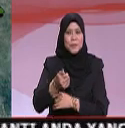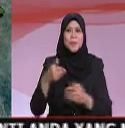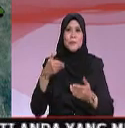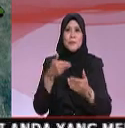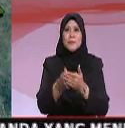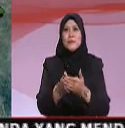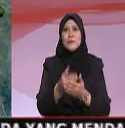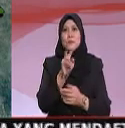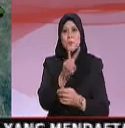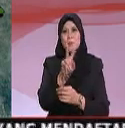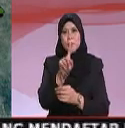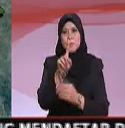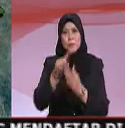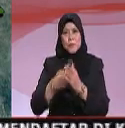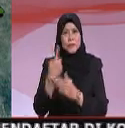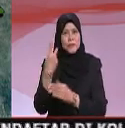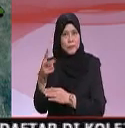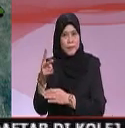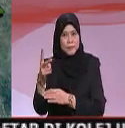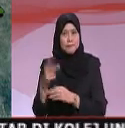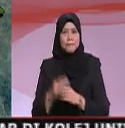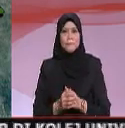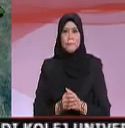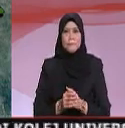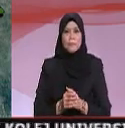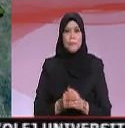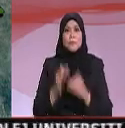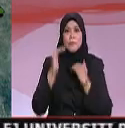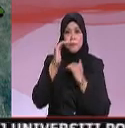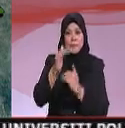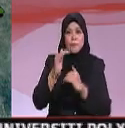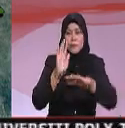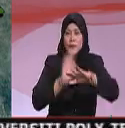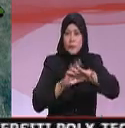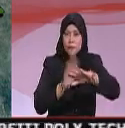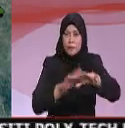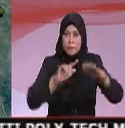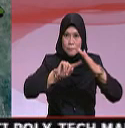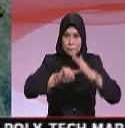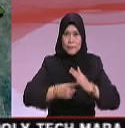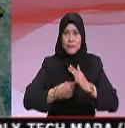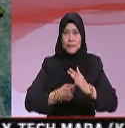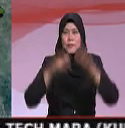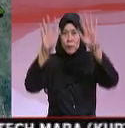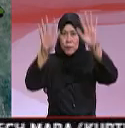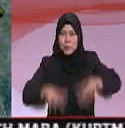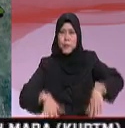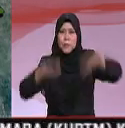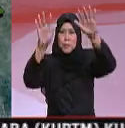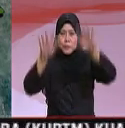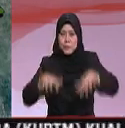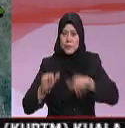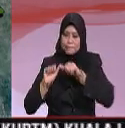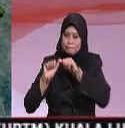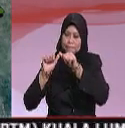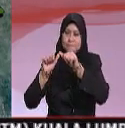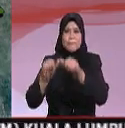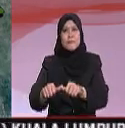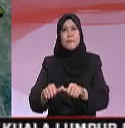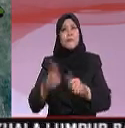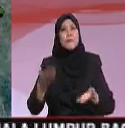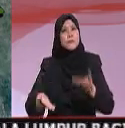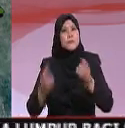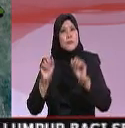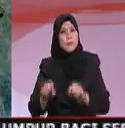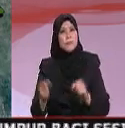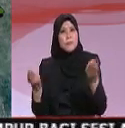sehingga 21 Disember ini. Dan sepanjang tempoh amaran ini berkuat kuasa, hujan lebat berterusan masih lagi dijangka